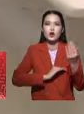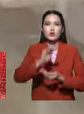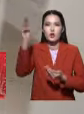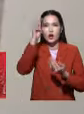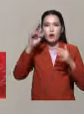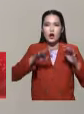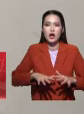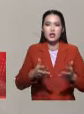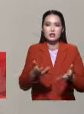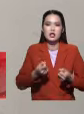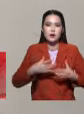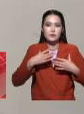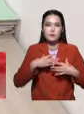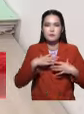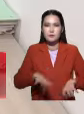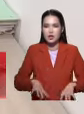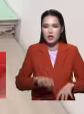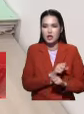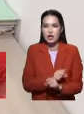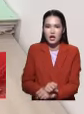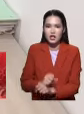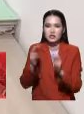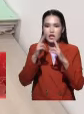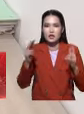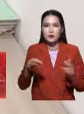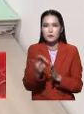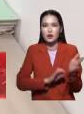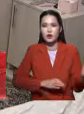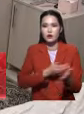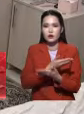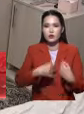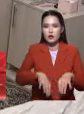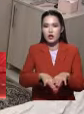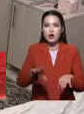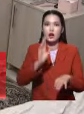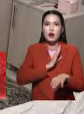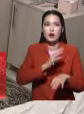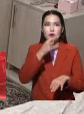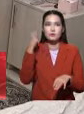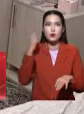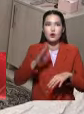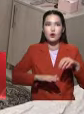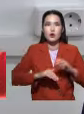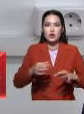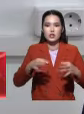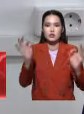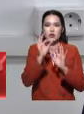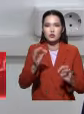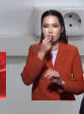оны қабылдаудан бас тартыпты. Ғимарат бір жыл бос тұрған, тек биыл күзде ғана қолданысқа берілді.